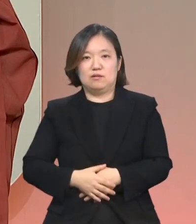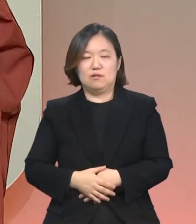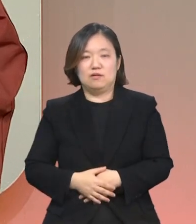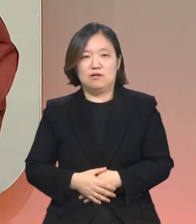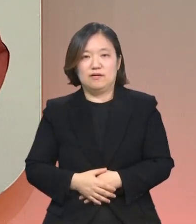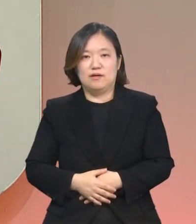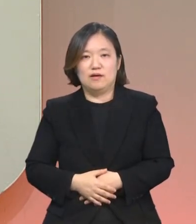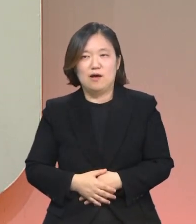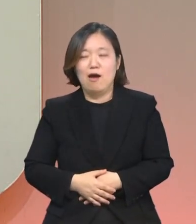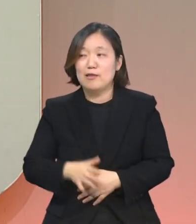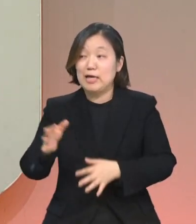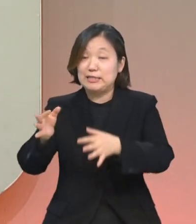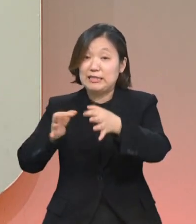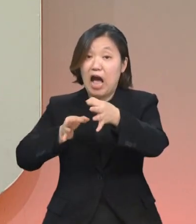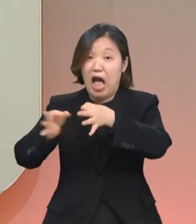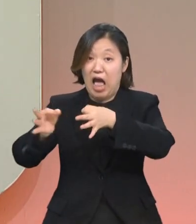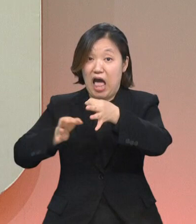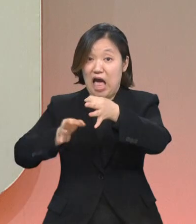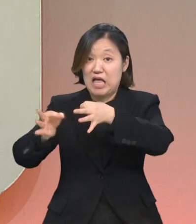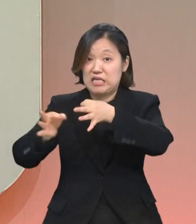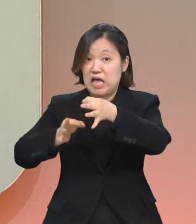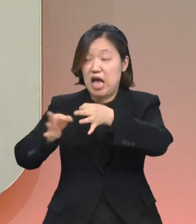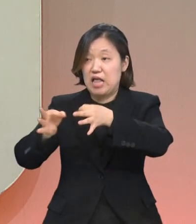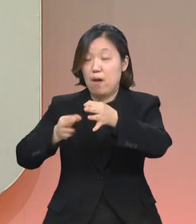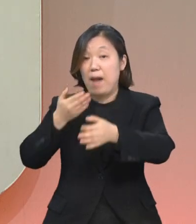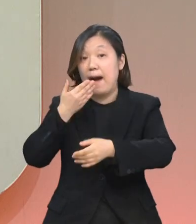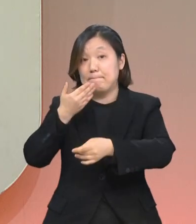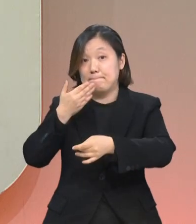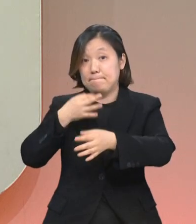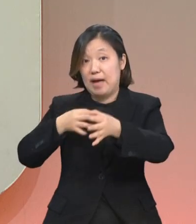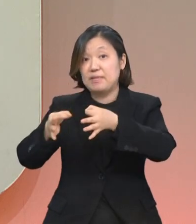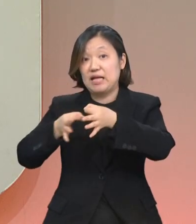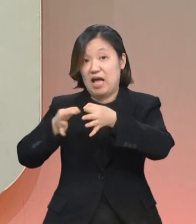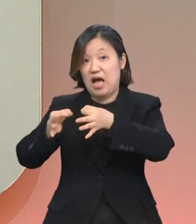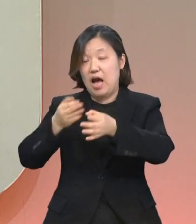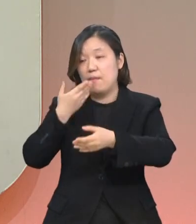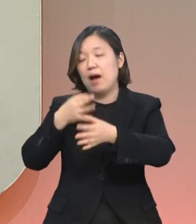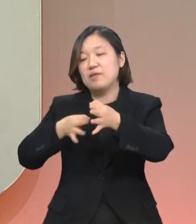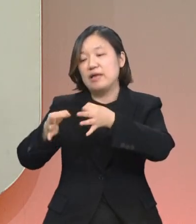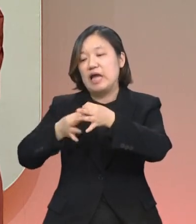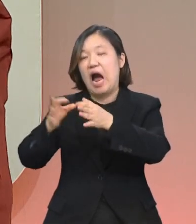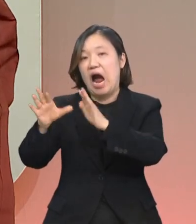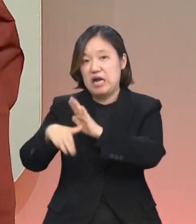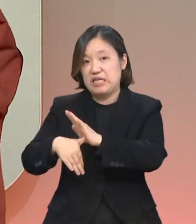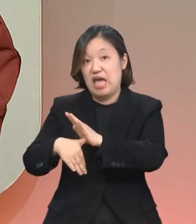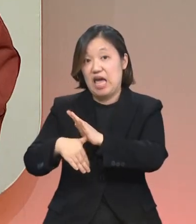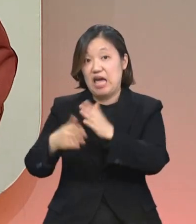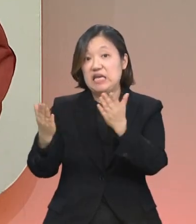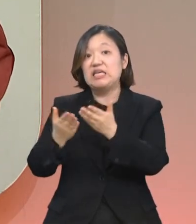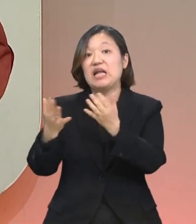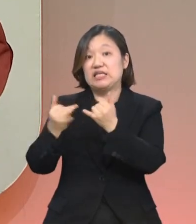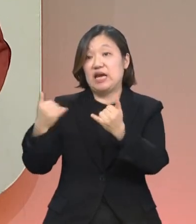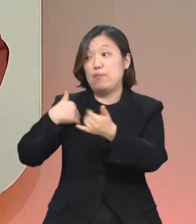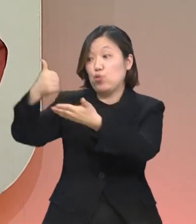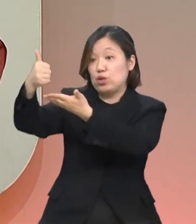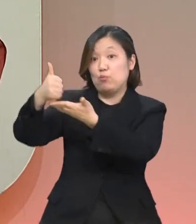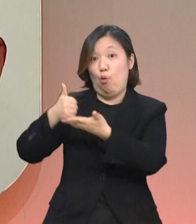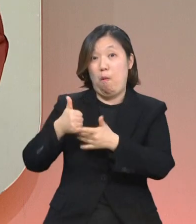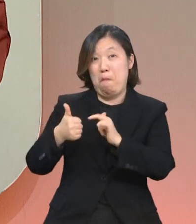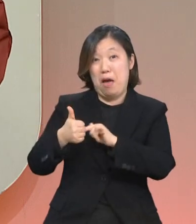그래서 저 시장에서 시장에서 국밥집을 했는데 국밥집을 하다 보면 막 일꾼들 오고 하잖아요